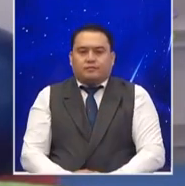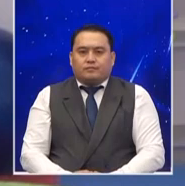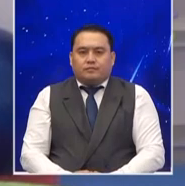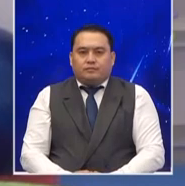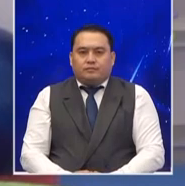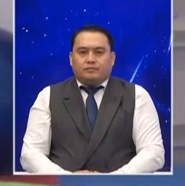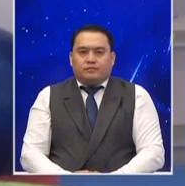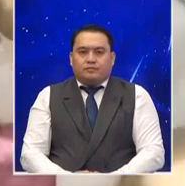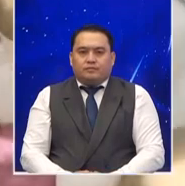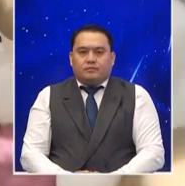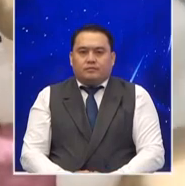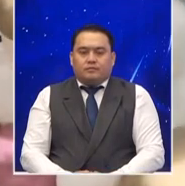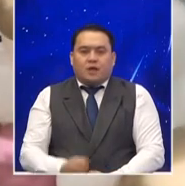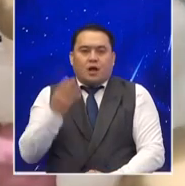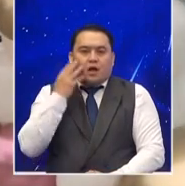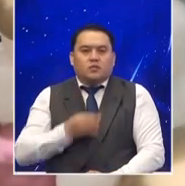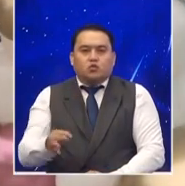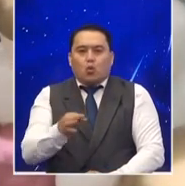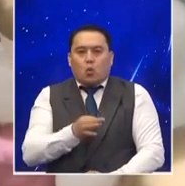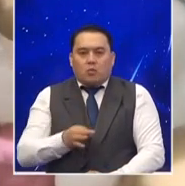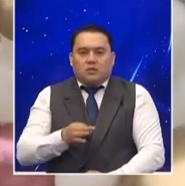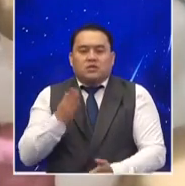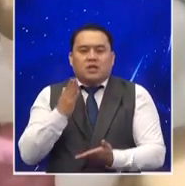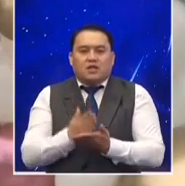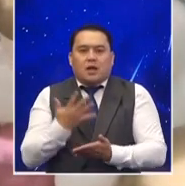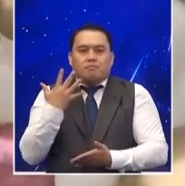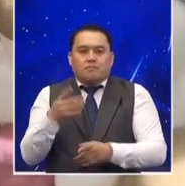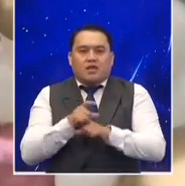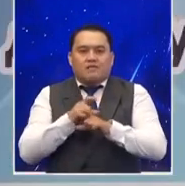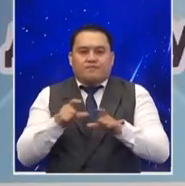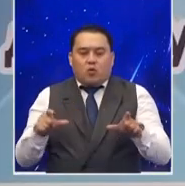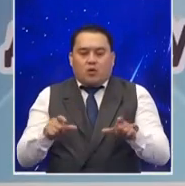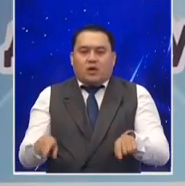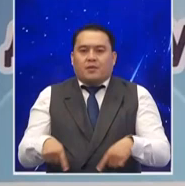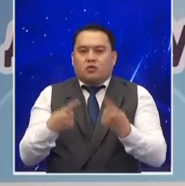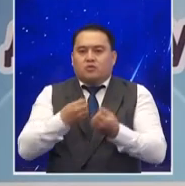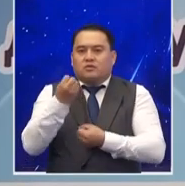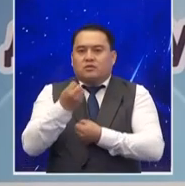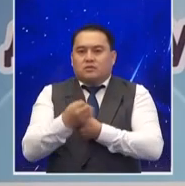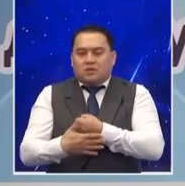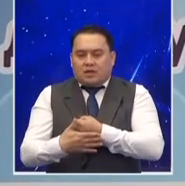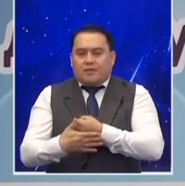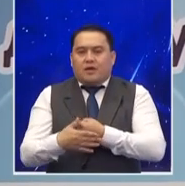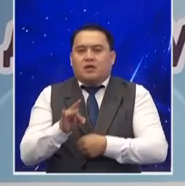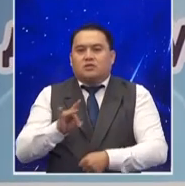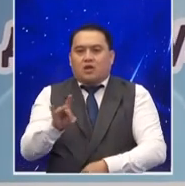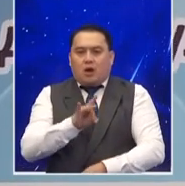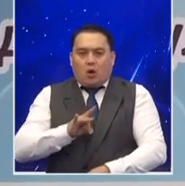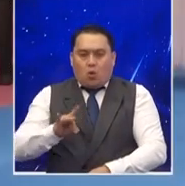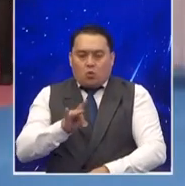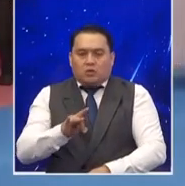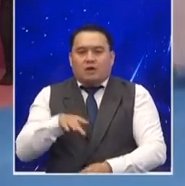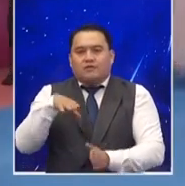данной государственной услуги. В Алматинской области теперь действуют 5 подобных реабилитационных центров. Один из них в Красайском районе.